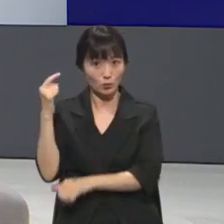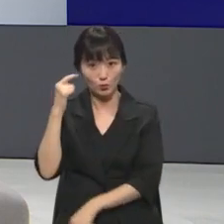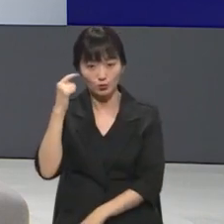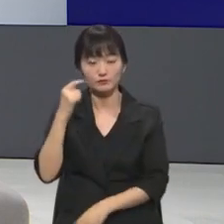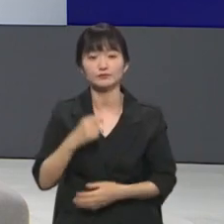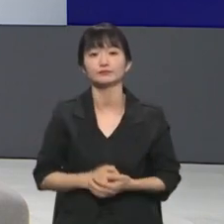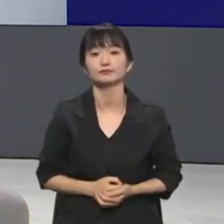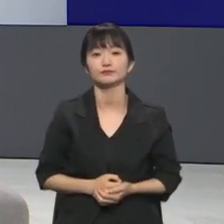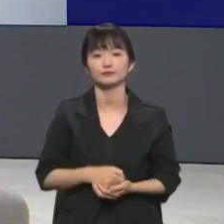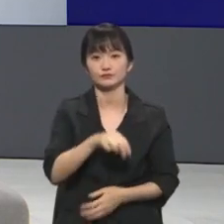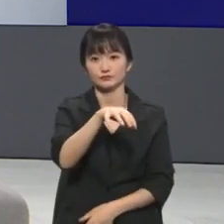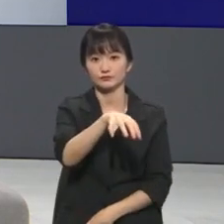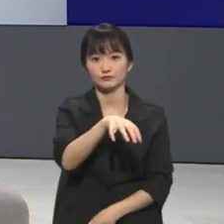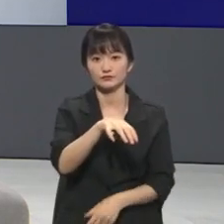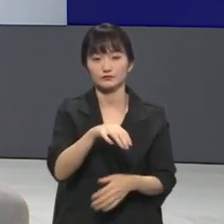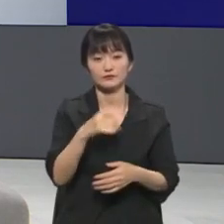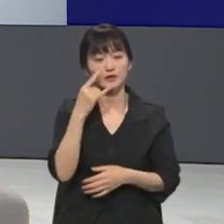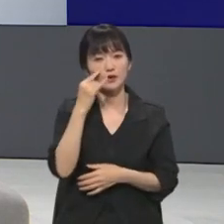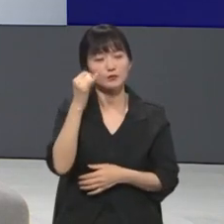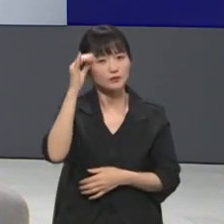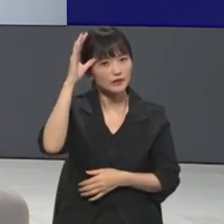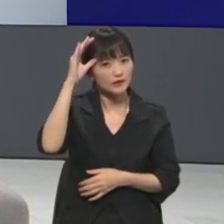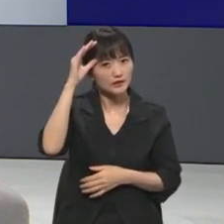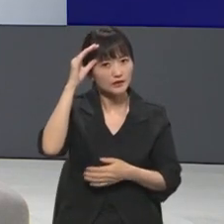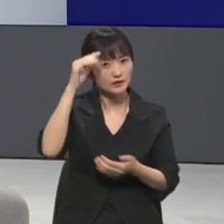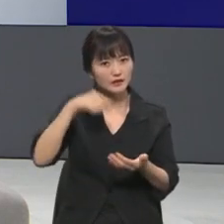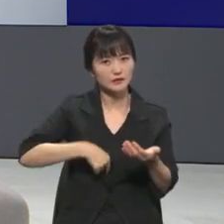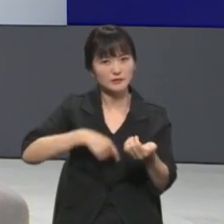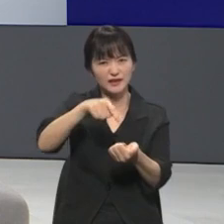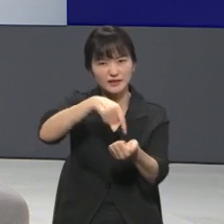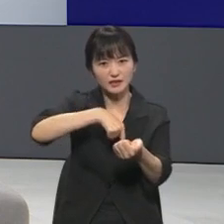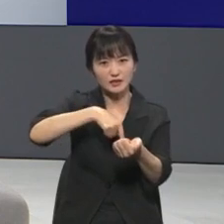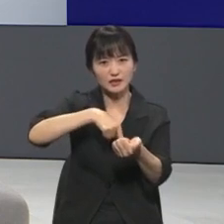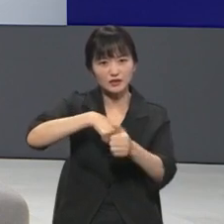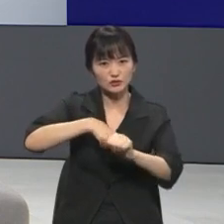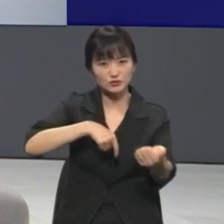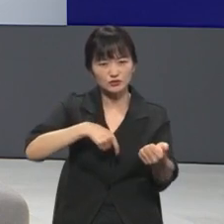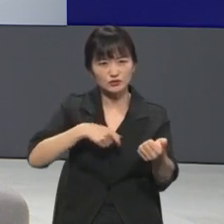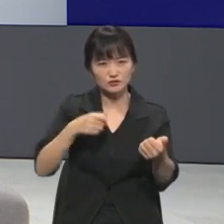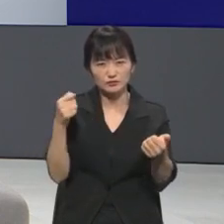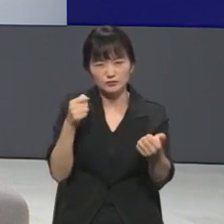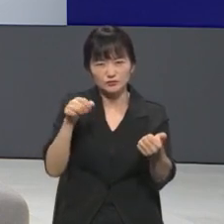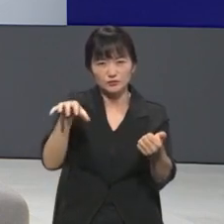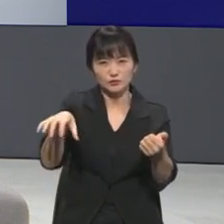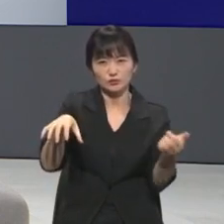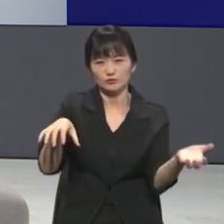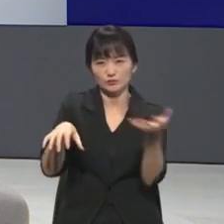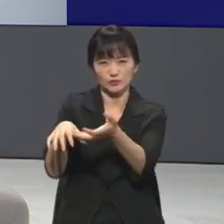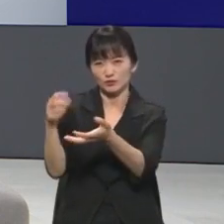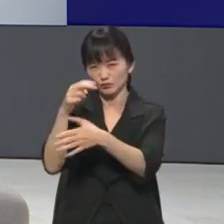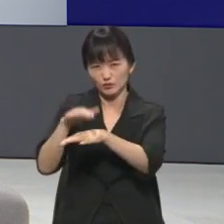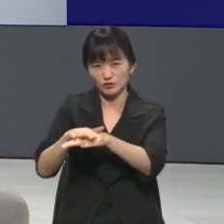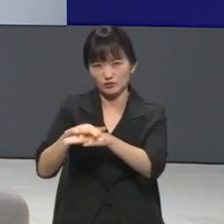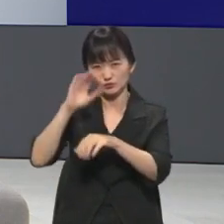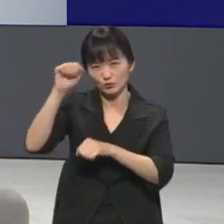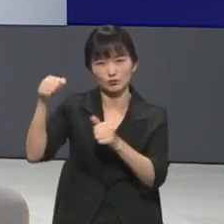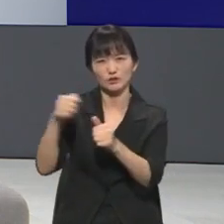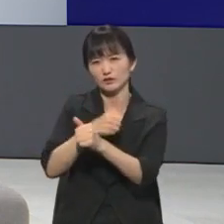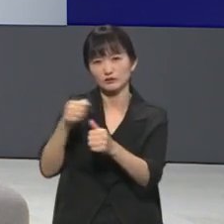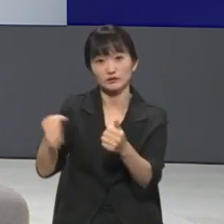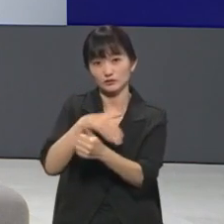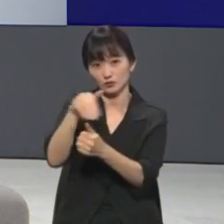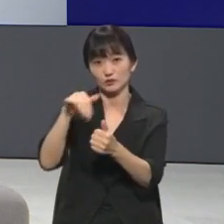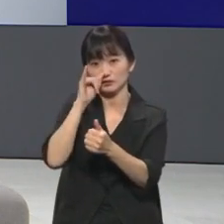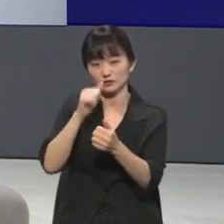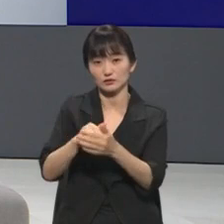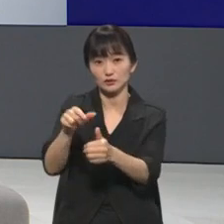네. 화제였잖아요. 해당 번식장이 죽은 어미개의 배를 가르거나 사체를 냉동고에 보관하는 등 동물학대 정황도 제기가 됐었는데요.